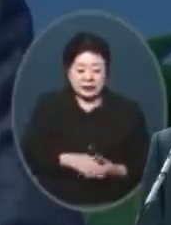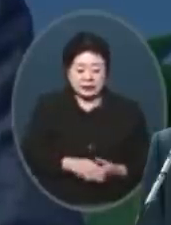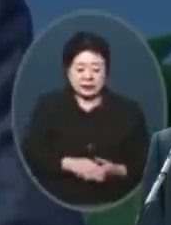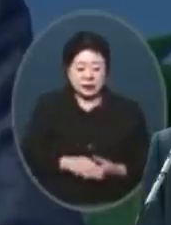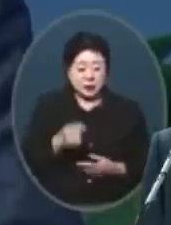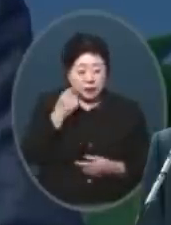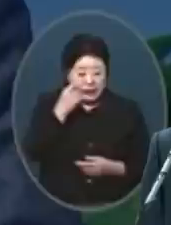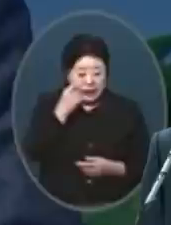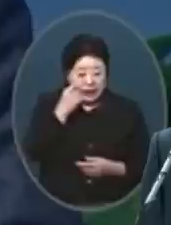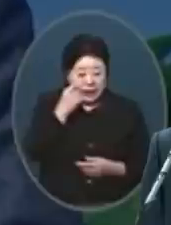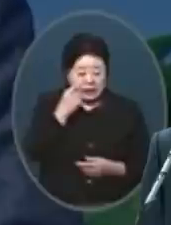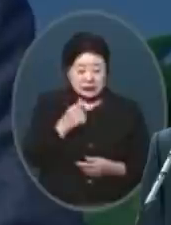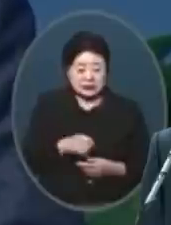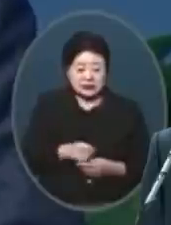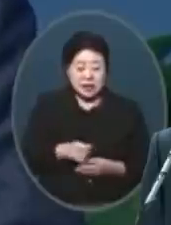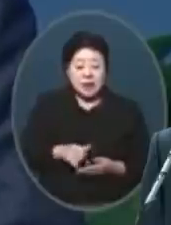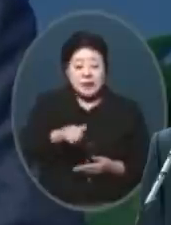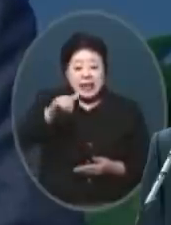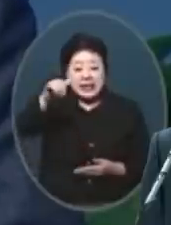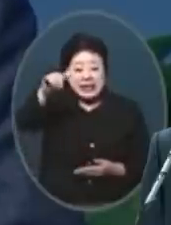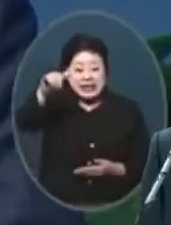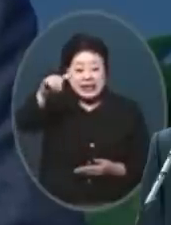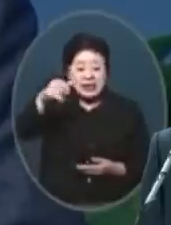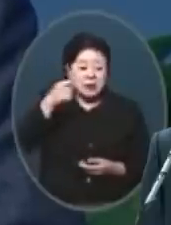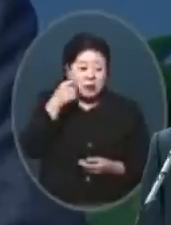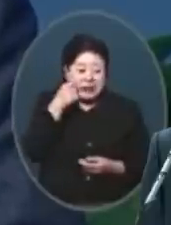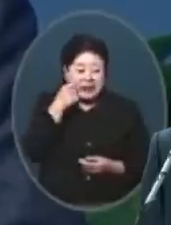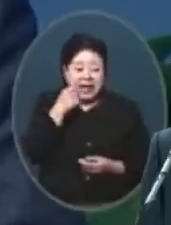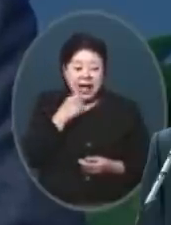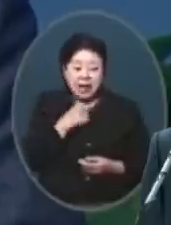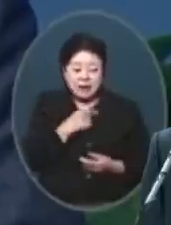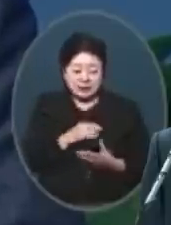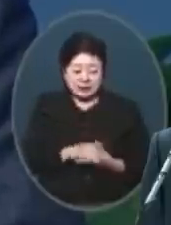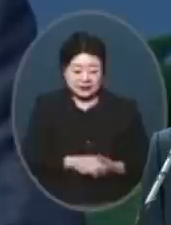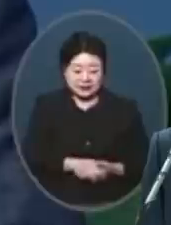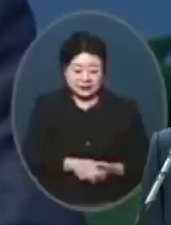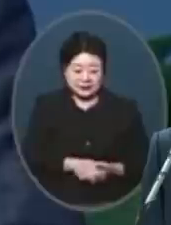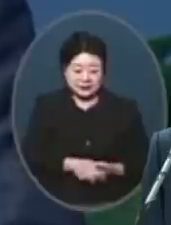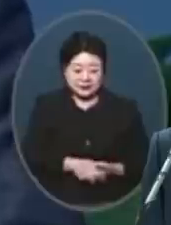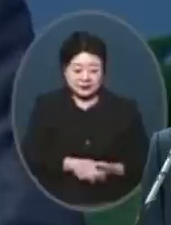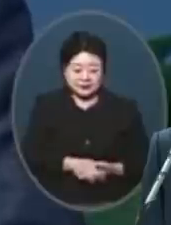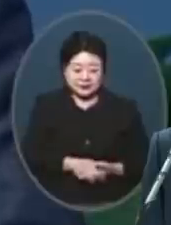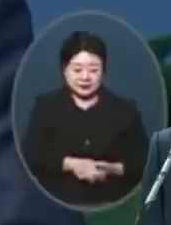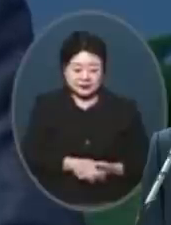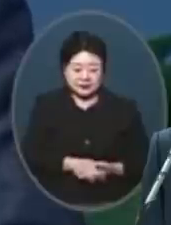불가능하다. 비행기 하늘에 뜨는 건 있을 수가 없다고.